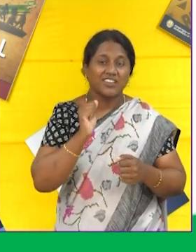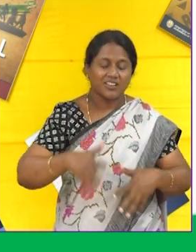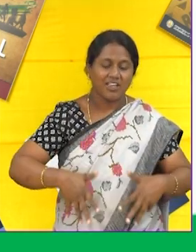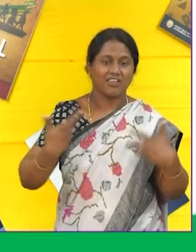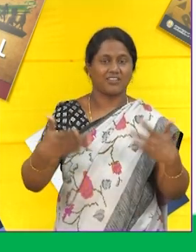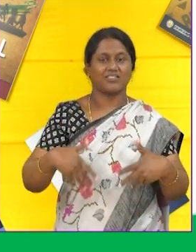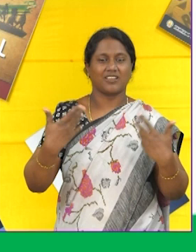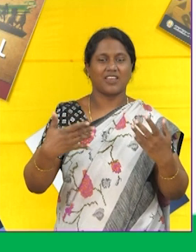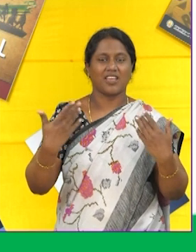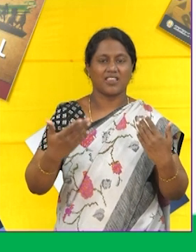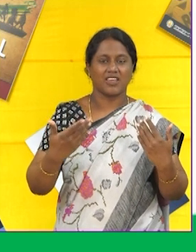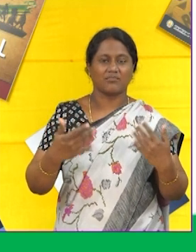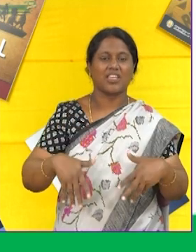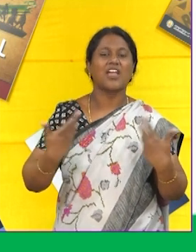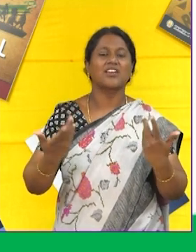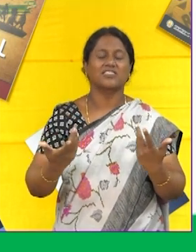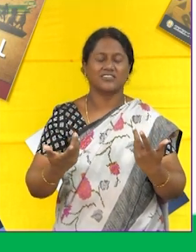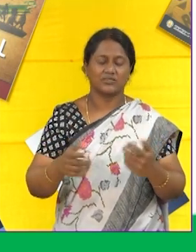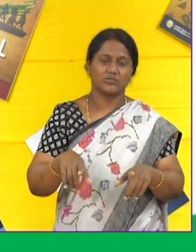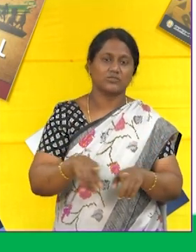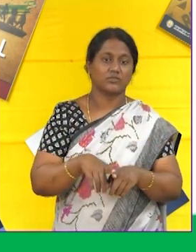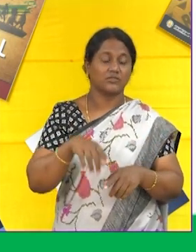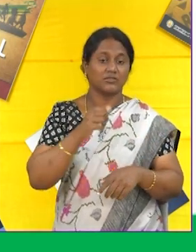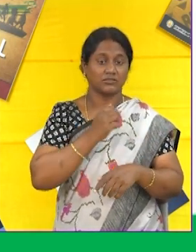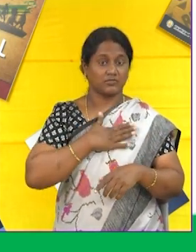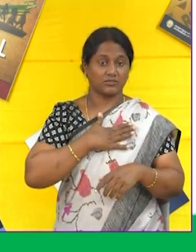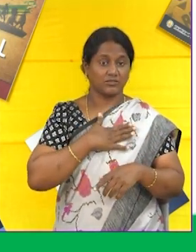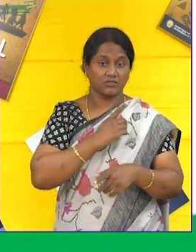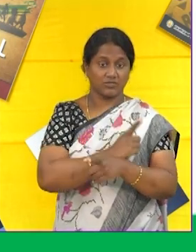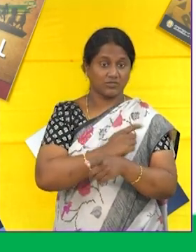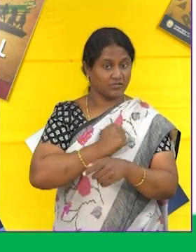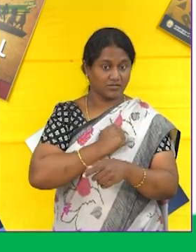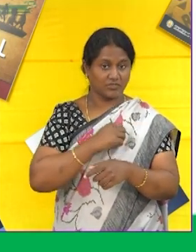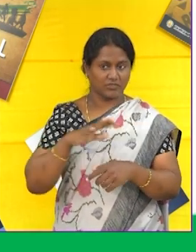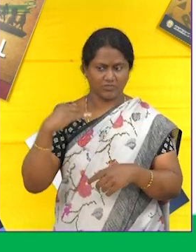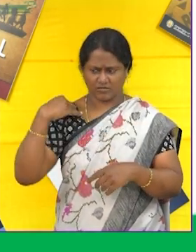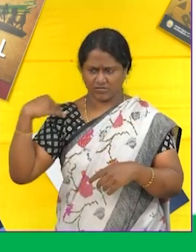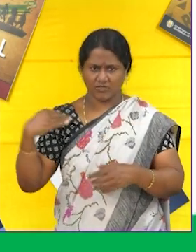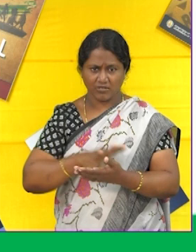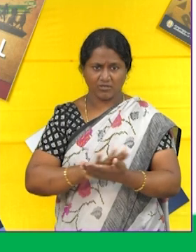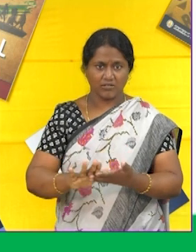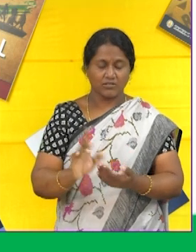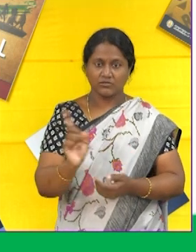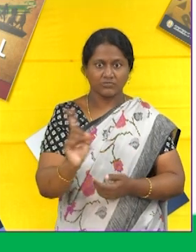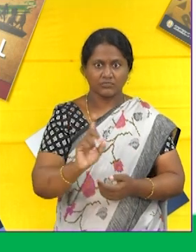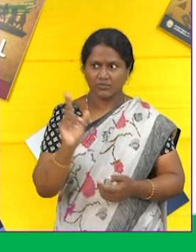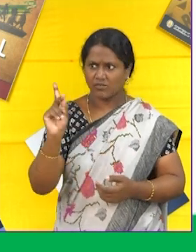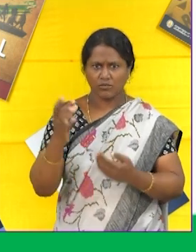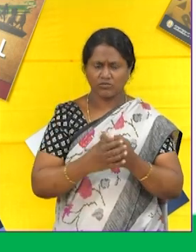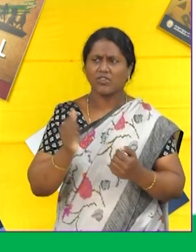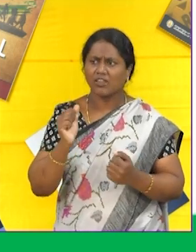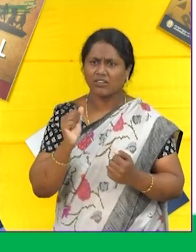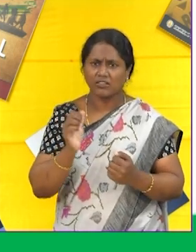her fancy. I prevented her. அந்த மாதிரி ஷூ அது எழிஞ்சு வீசுறதுல அவங்களுக்கு ஏதோ ஒரு சந்தோஷம், அதனால் அவங்க வீசலாம் அப்படின்னு ட்ரை பண்ணாங்க. பட்